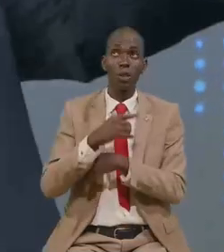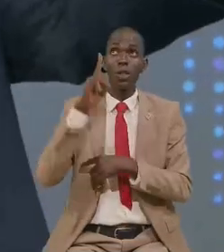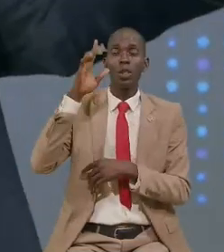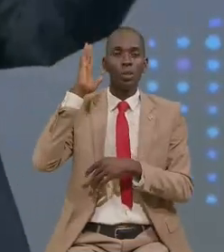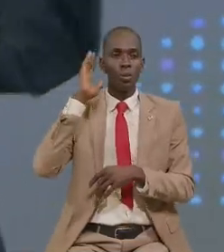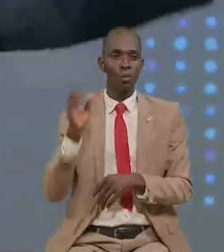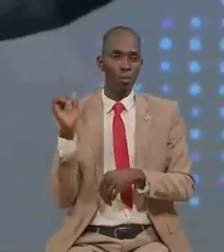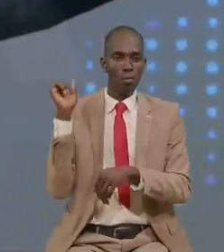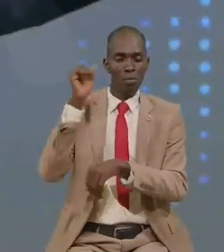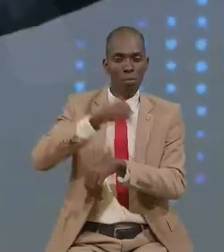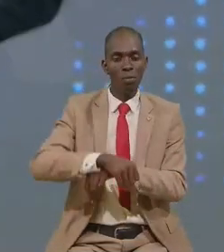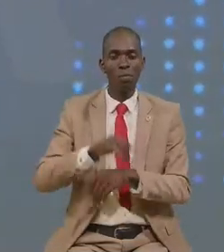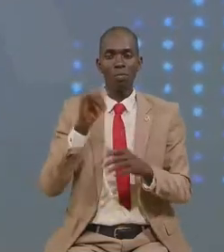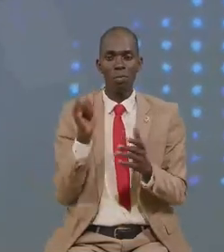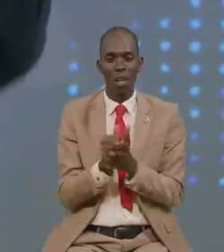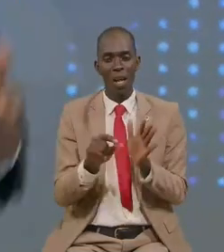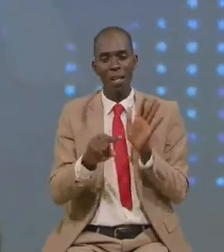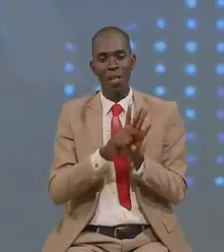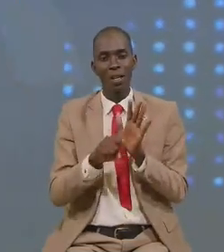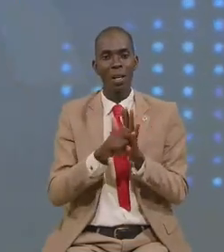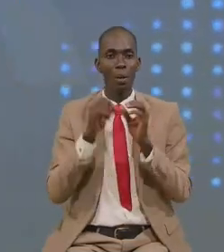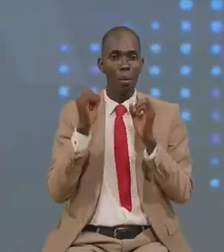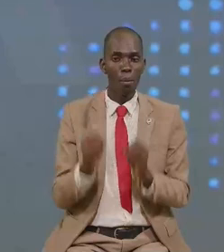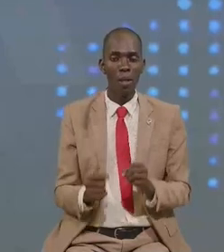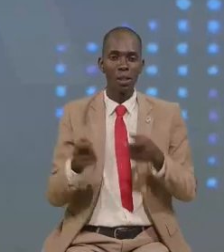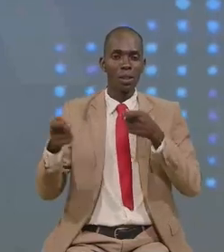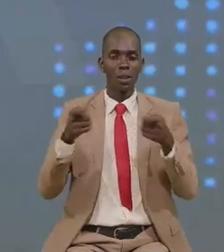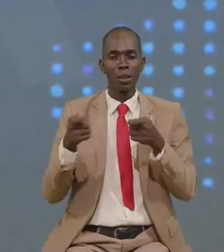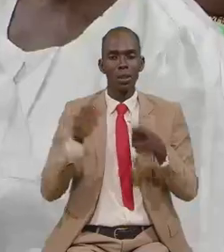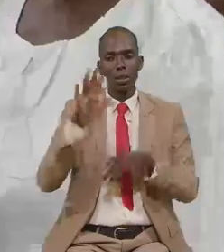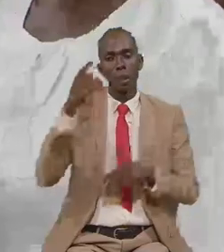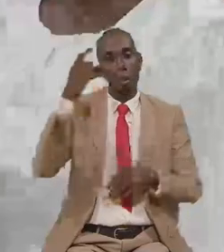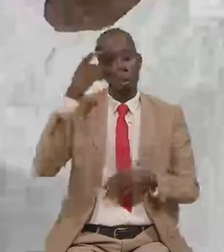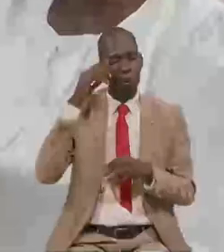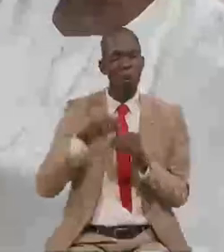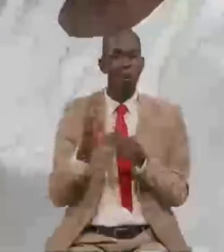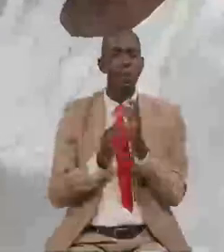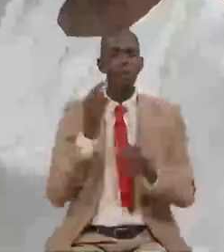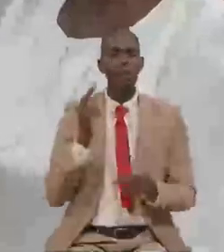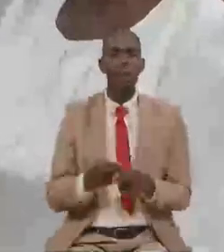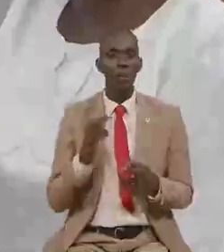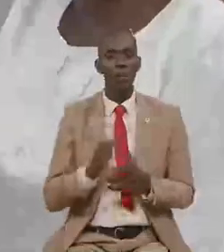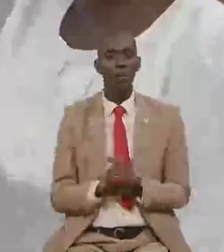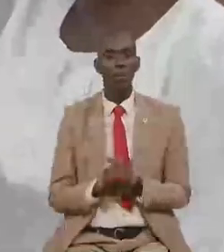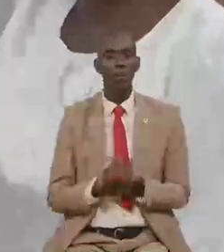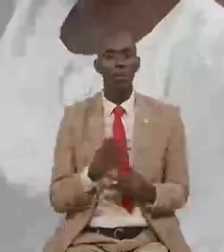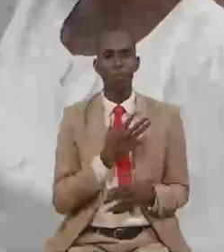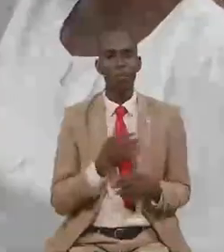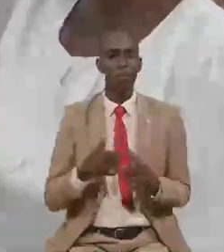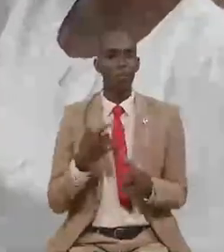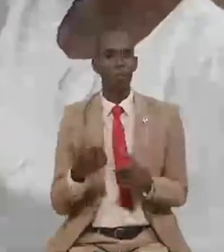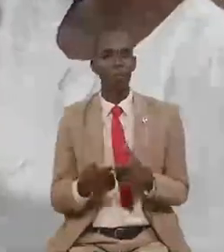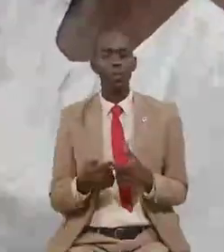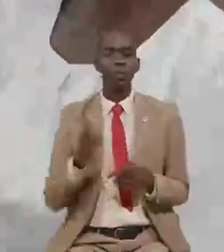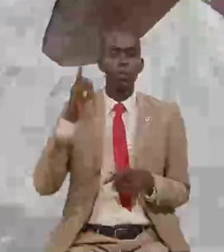subjuguer cette puissance négative qui règne dans ton cerveau au nom de Jésus. Ensuite, il